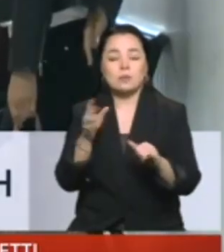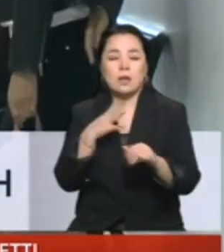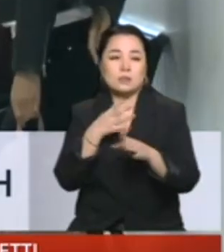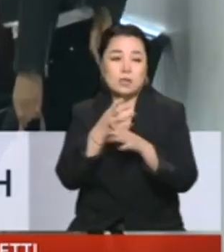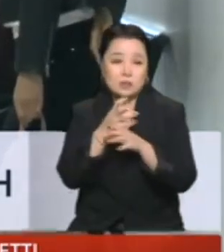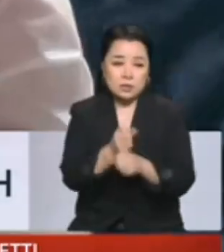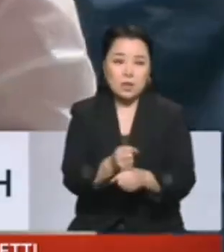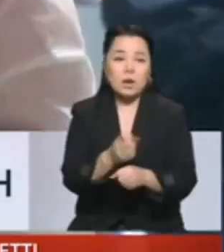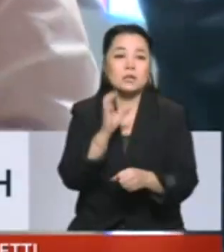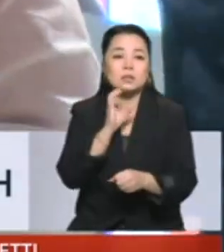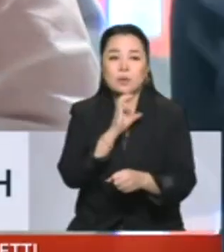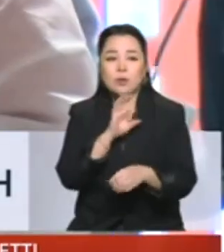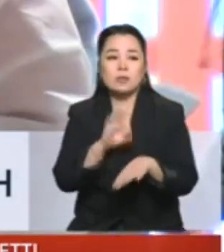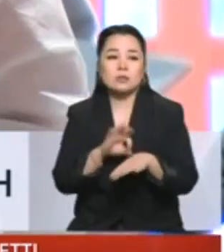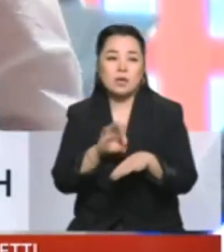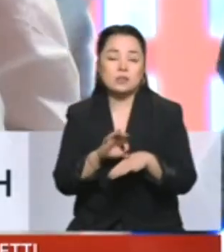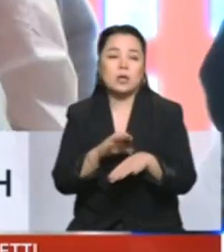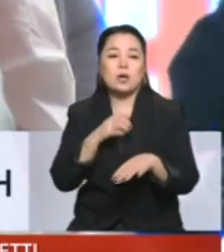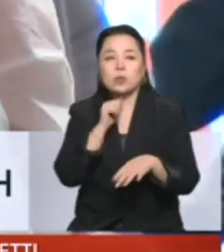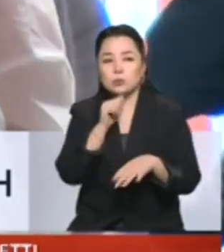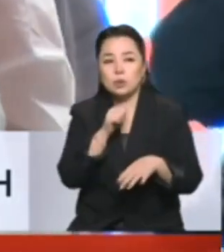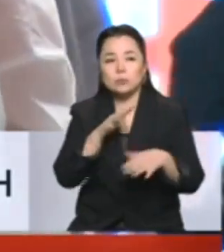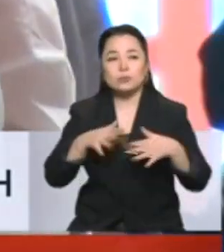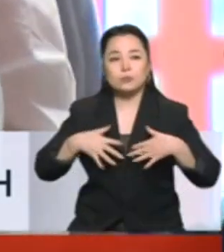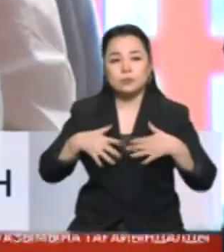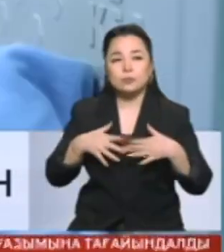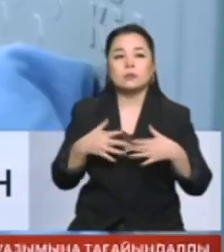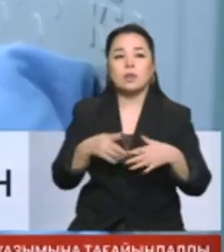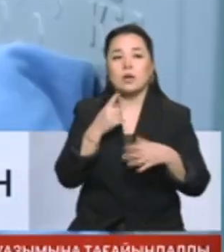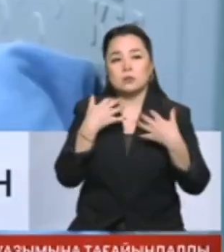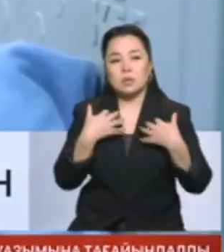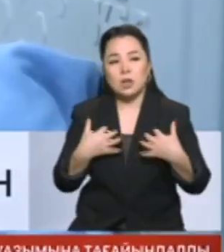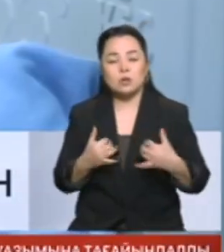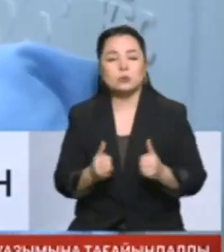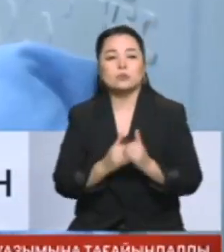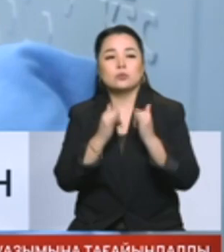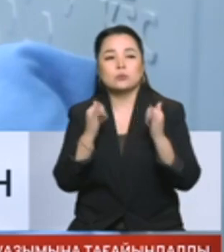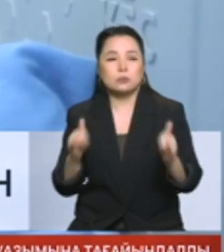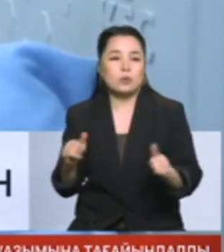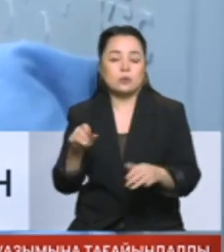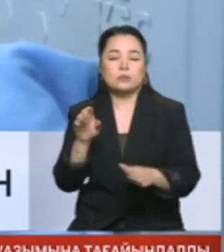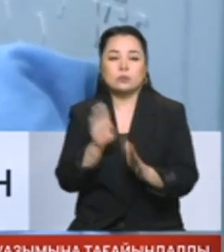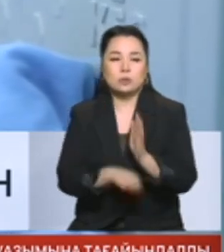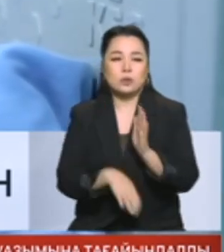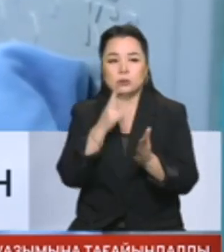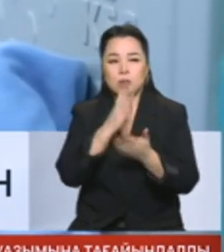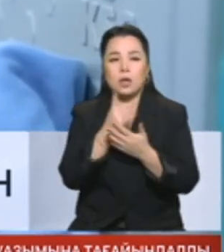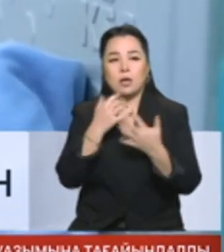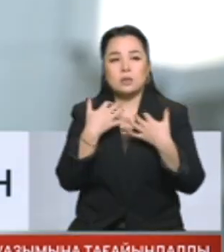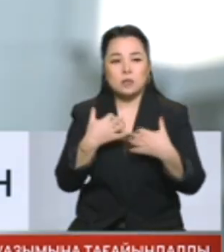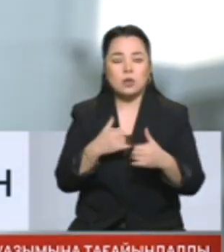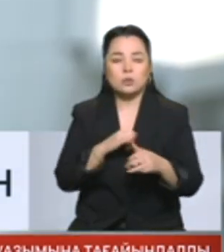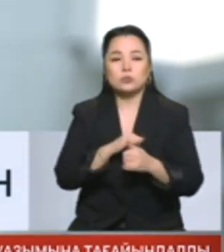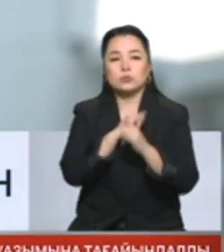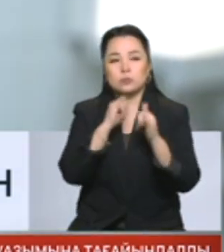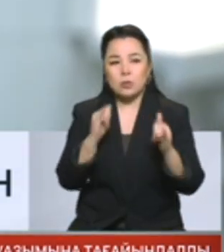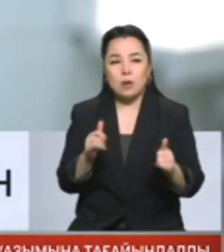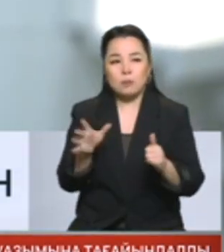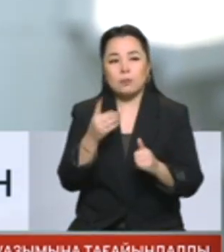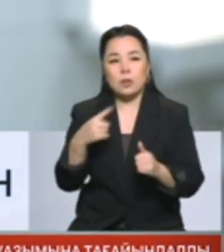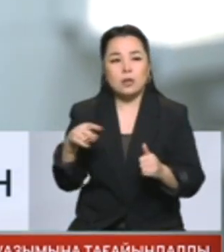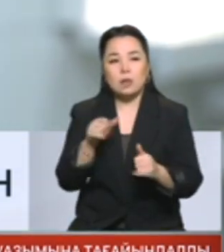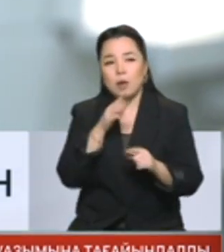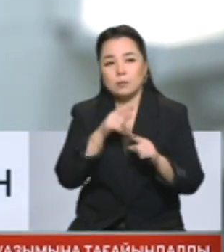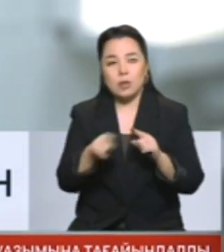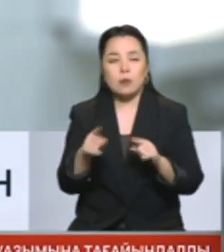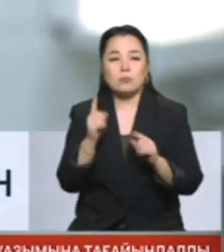Ал сібір ойық жарасы, көкжөтел мен қызылша жұқтырғандар керісінше артып барады. Әсіресе қызылша бой берер емес, тіпті небәрі бір